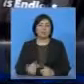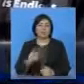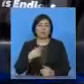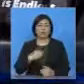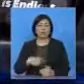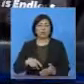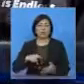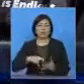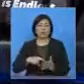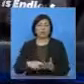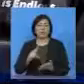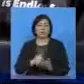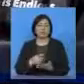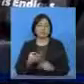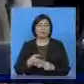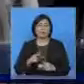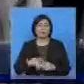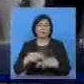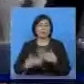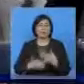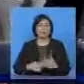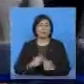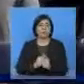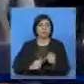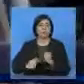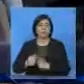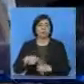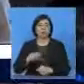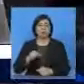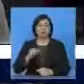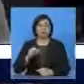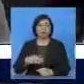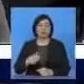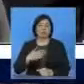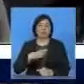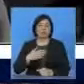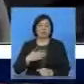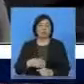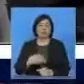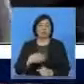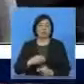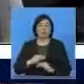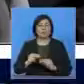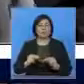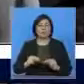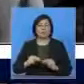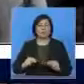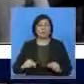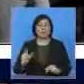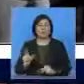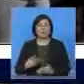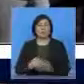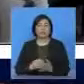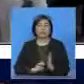поставил цель на жизнь, и он по этой цели шел. Даулет был нашим воспитанником, занимался у нас, начиная